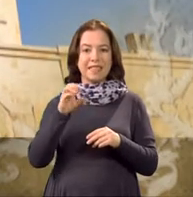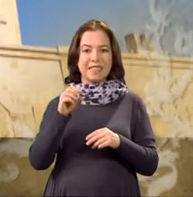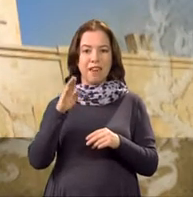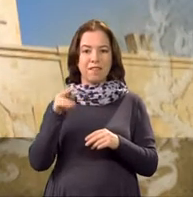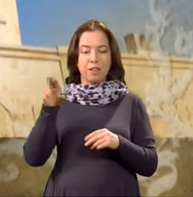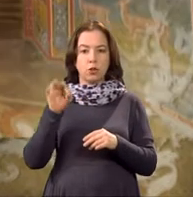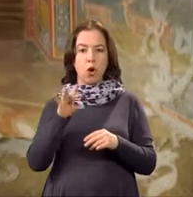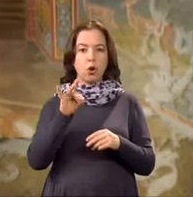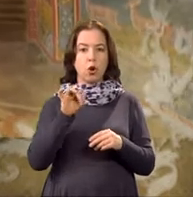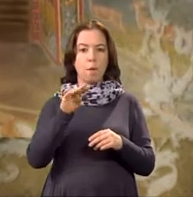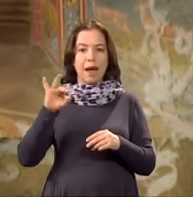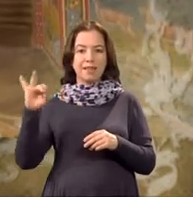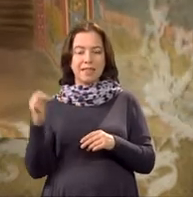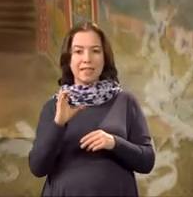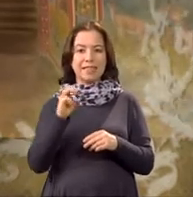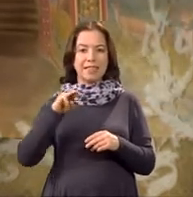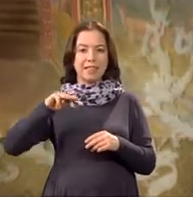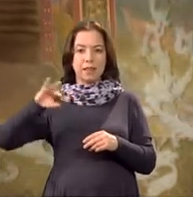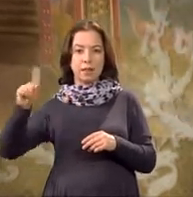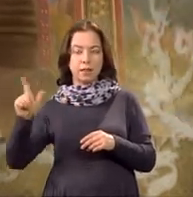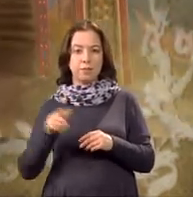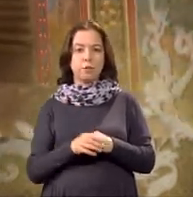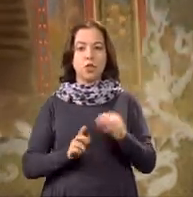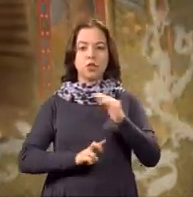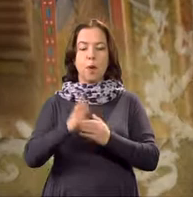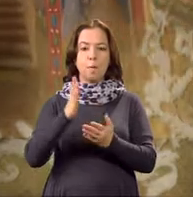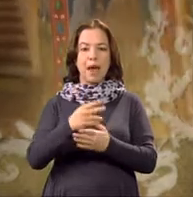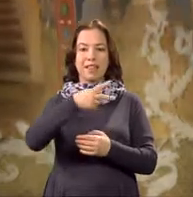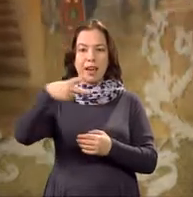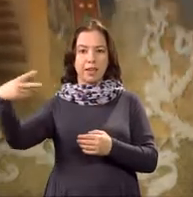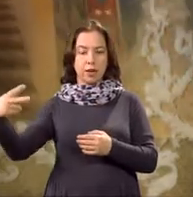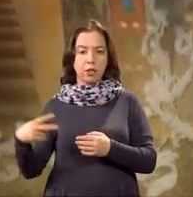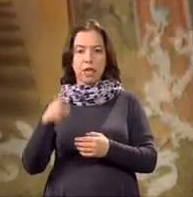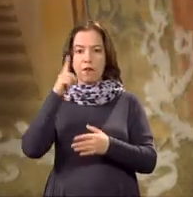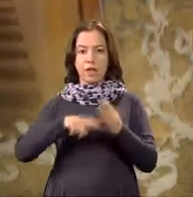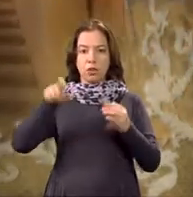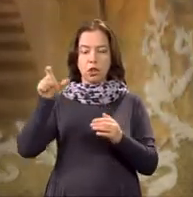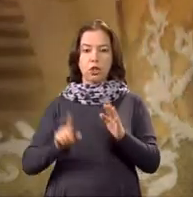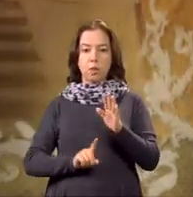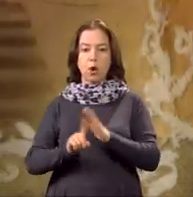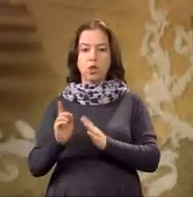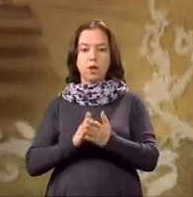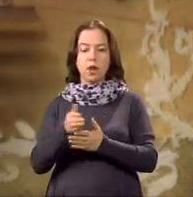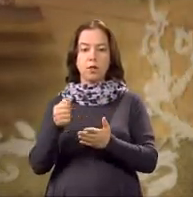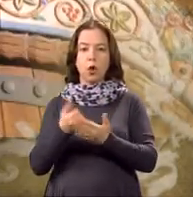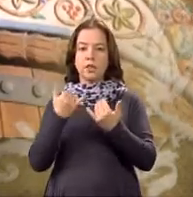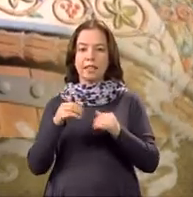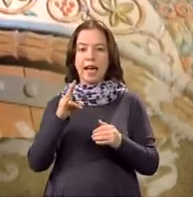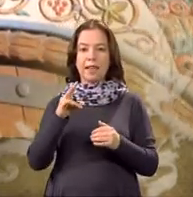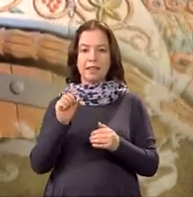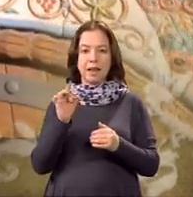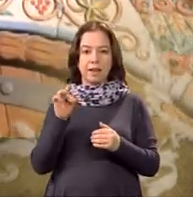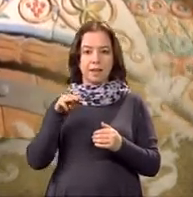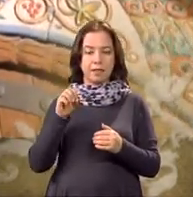стилі. Собор має два яруси, і вірянин спершу входить до дивовижного нартексу,